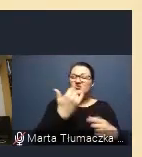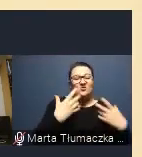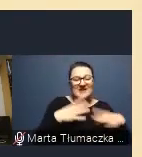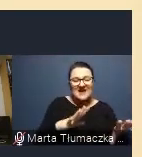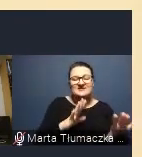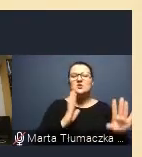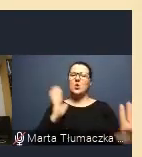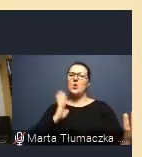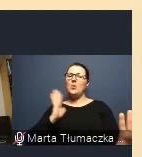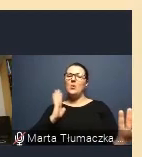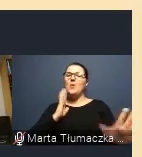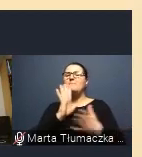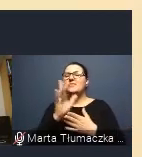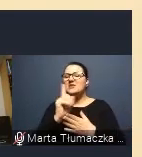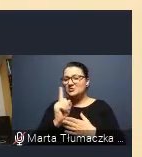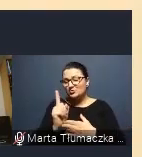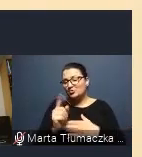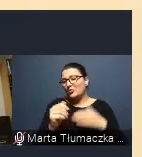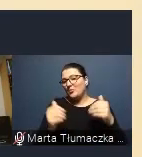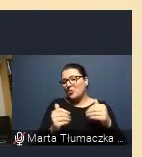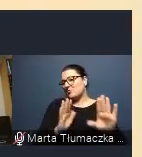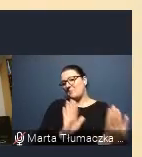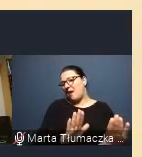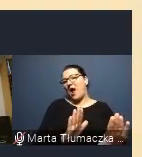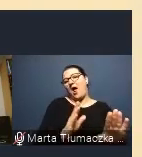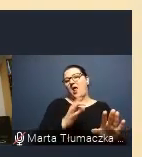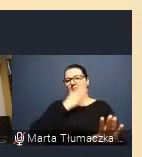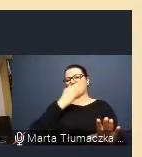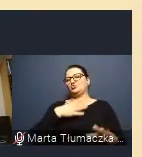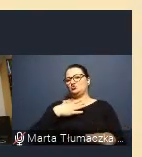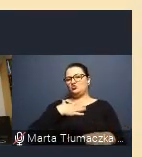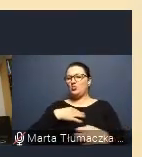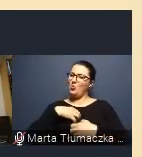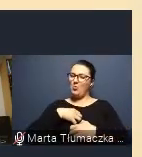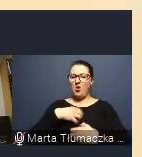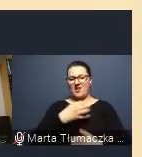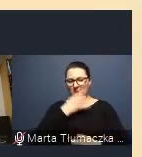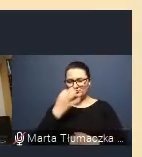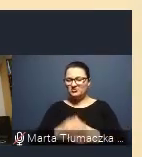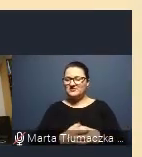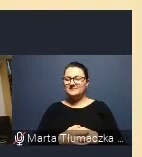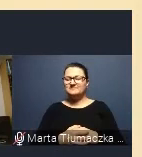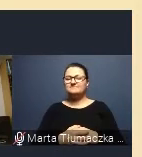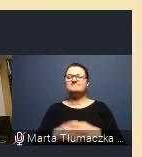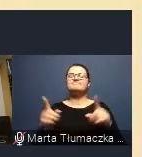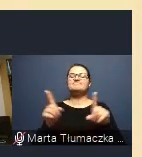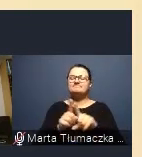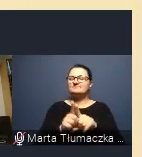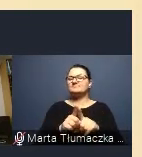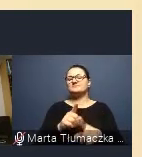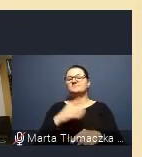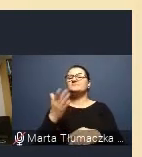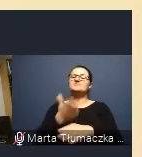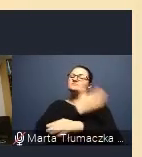15 minut, bo już będzie miało wtedy na przykład lepszy humor. Oprócz tego to, o czym wszyscy prelegenci przede